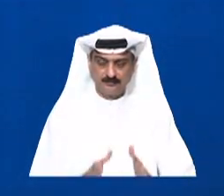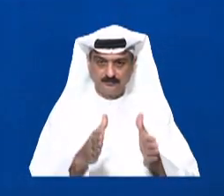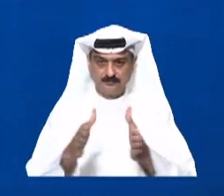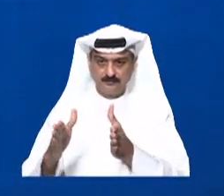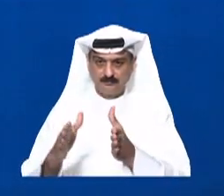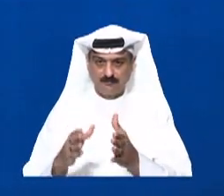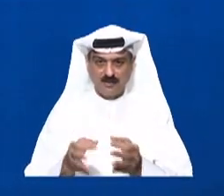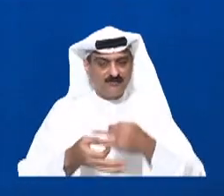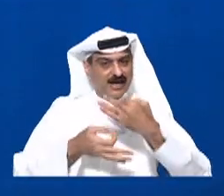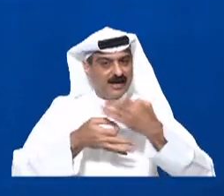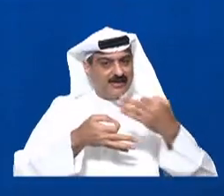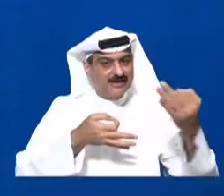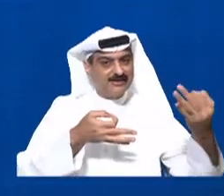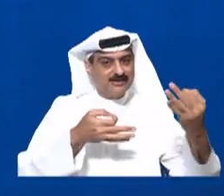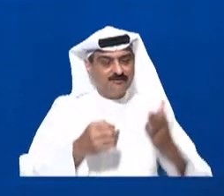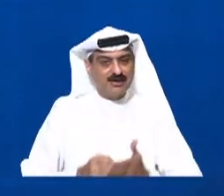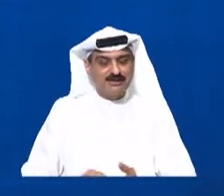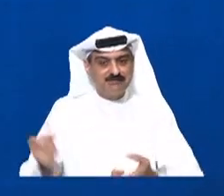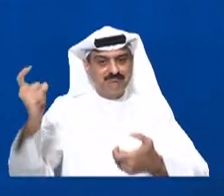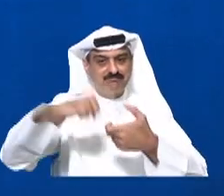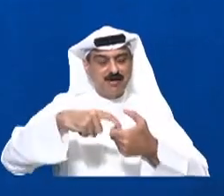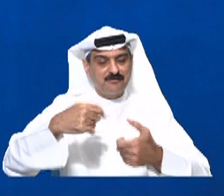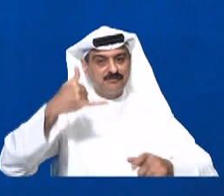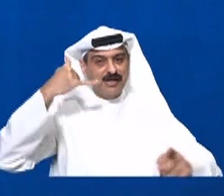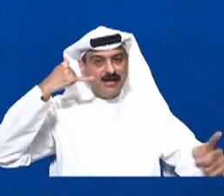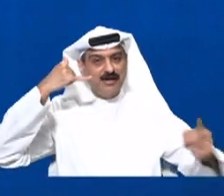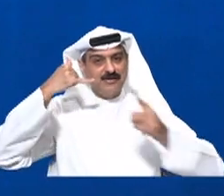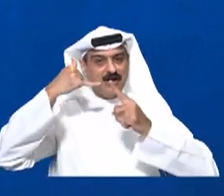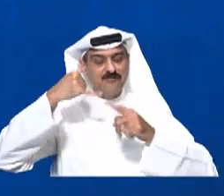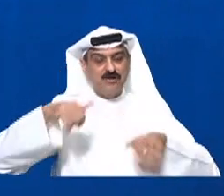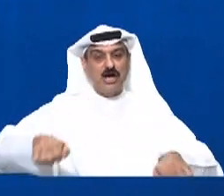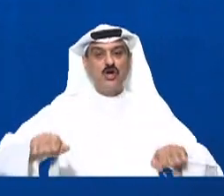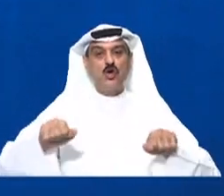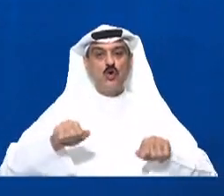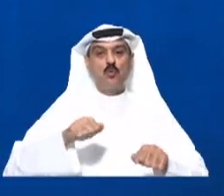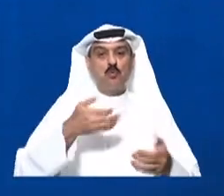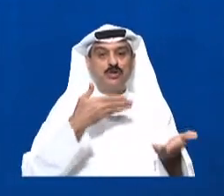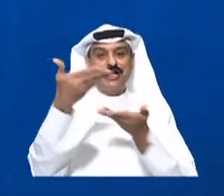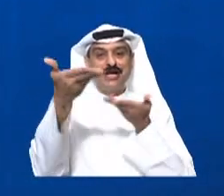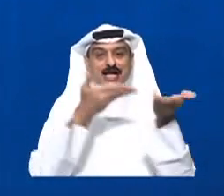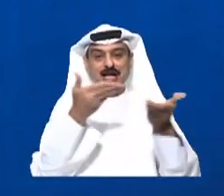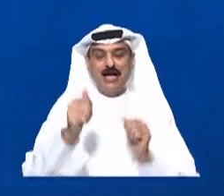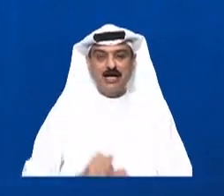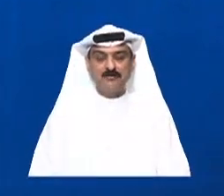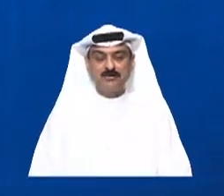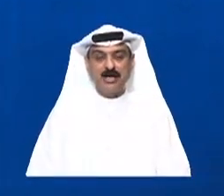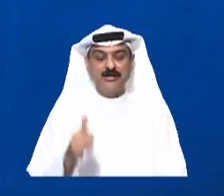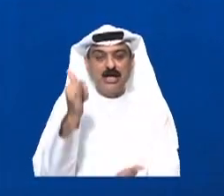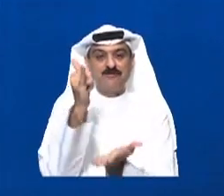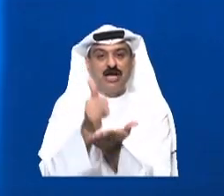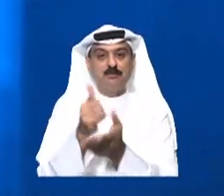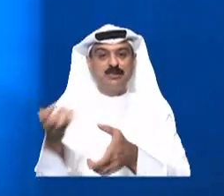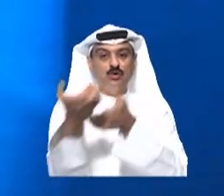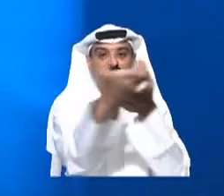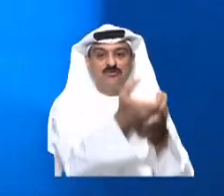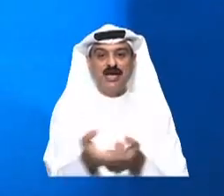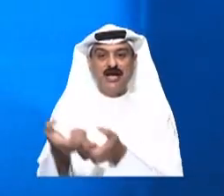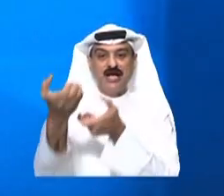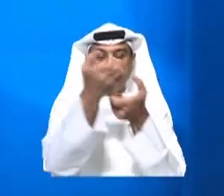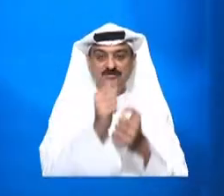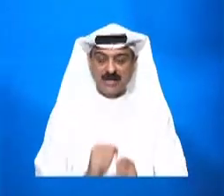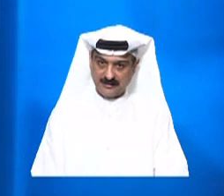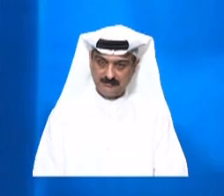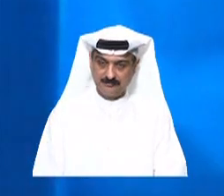وللمزيد من التفاصيل ينضم إلينا عبر الهاتف مدير إدارة العلاقات العامة والإعلام والمتحدث الرسمي بقوة الإطفاء العام العقيد